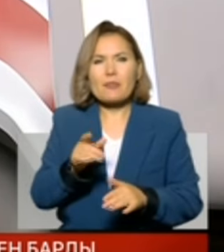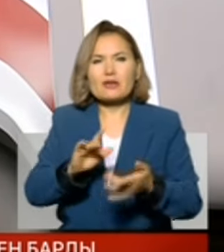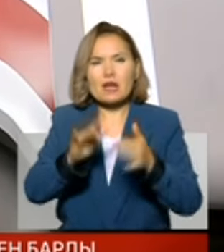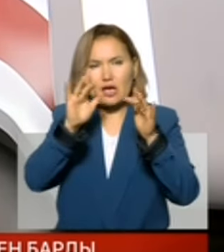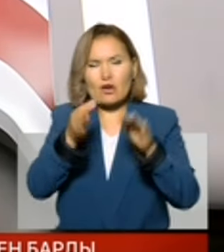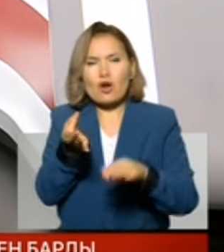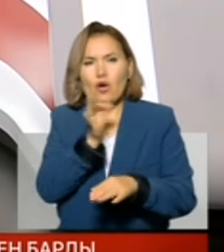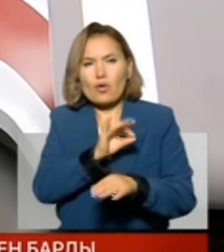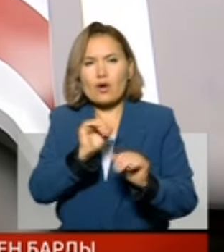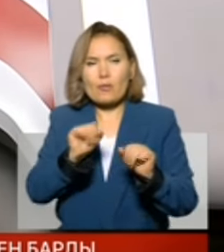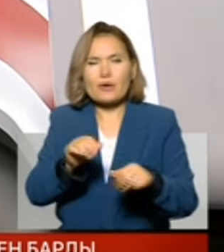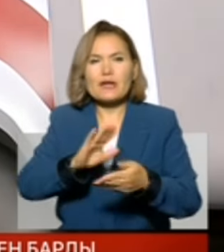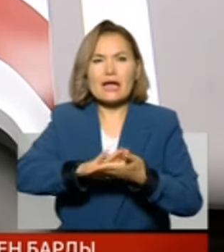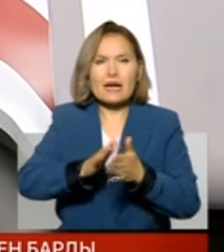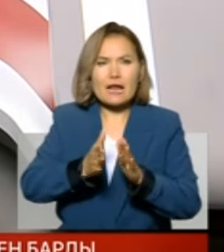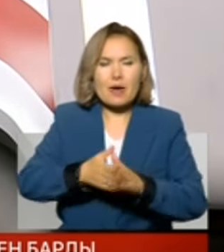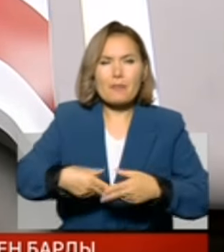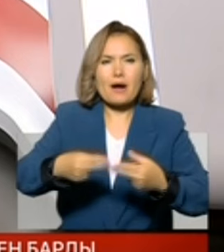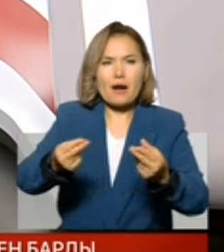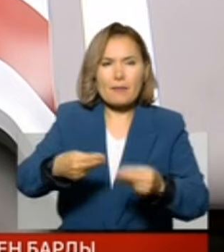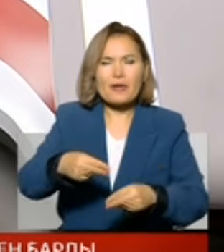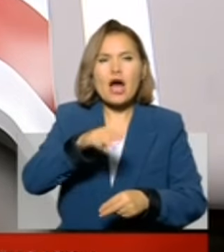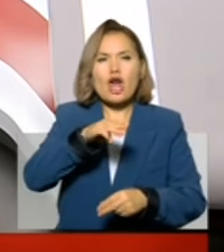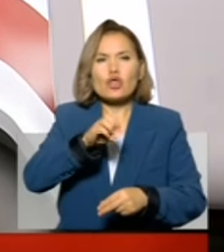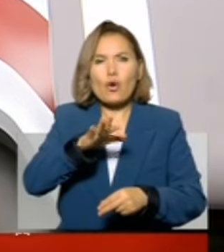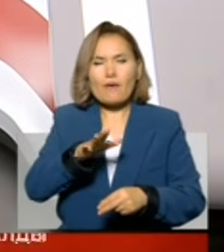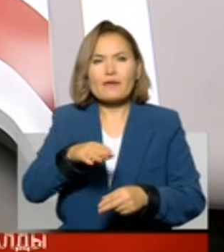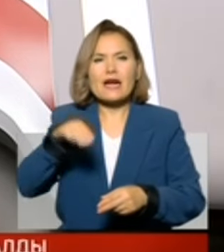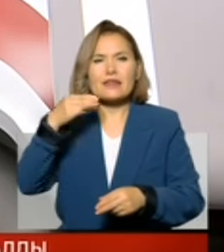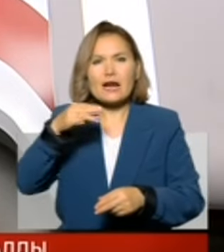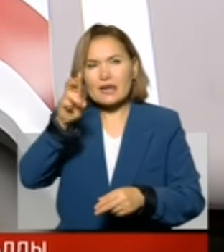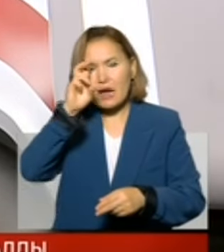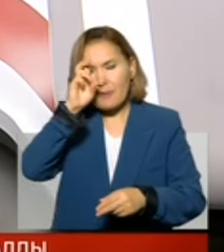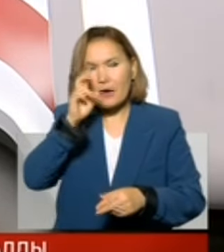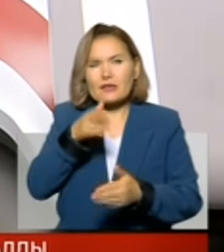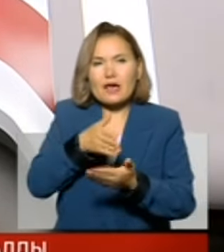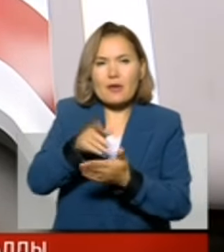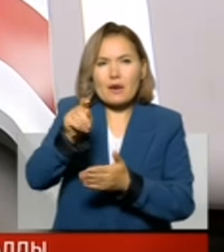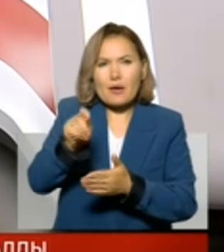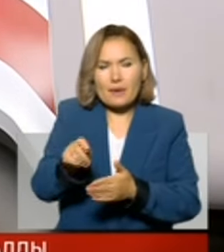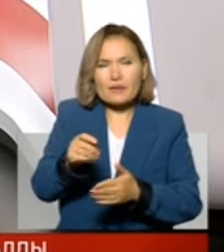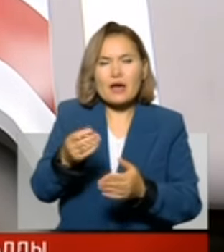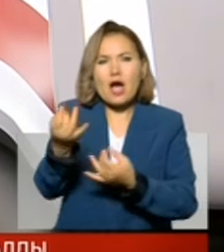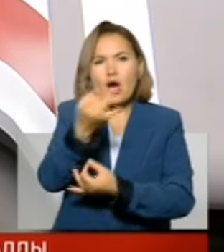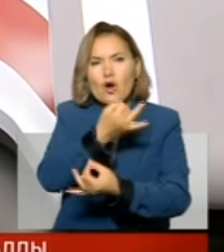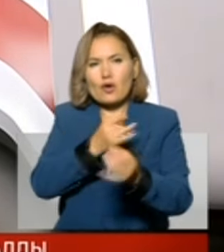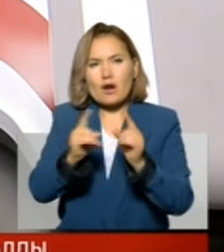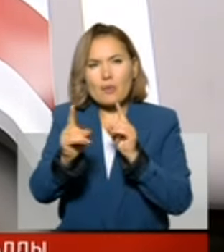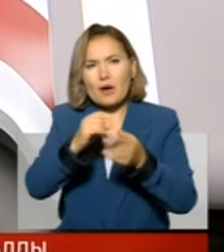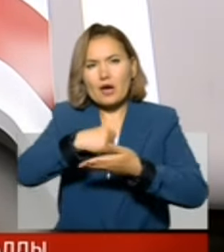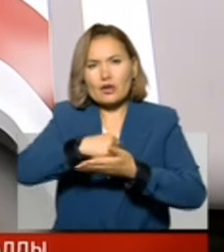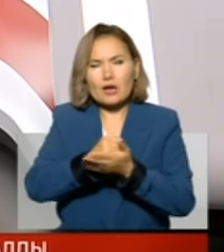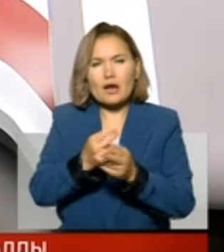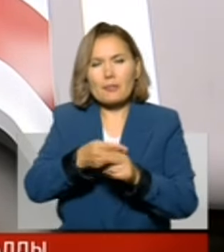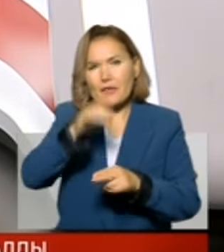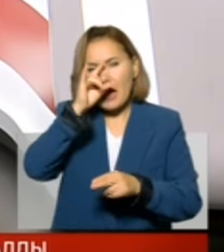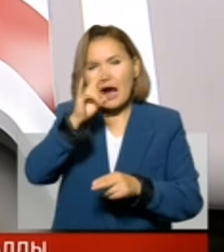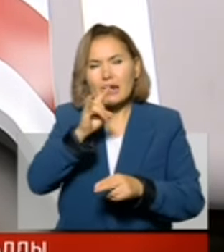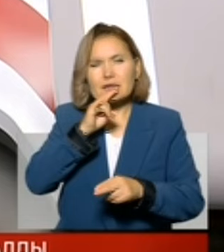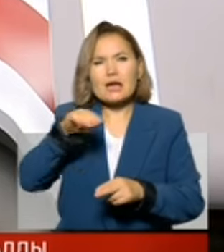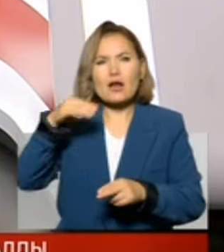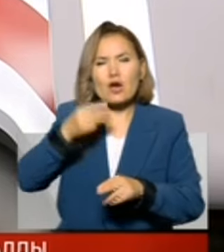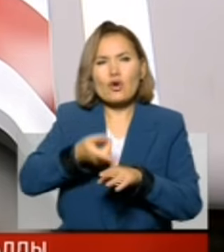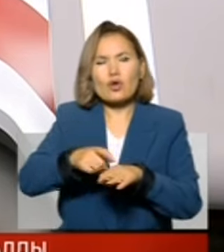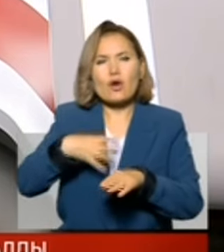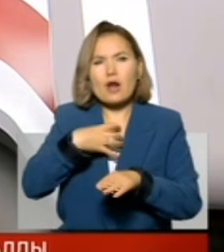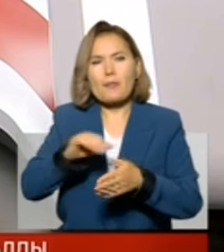пайдаланалады. Мұндай келісім президент Қасым Жомарт Тоқаевтың Тәжік еліне жасаған мемлекеттік сапары барысында жасалды. Екел бұдан өзгеде